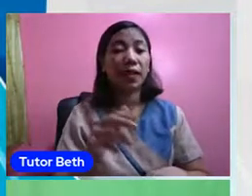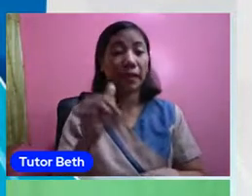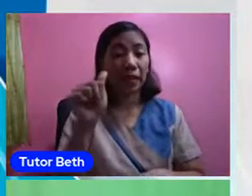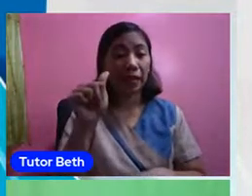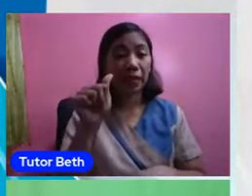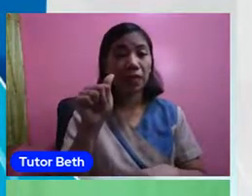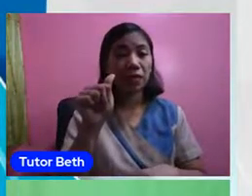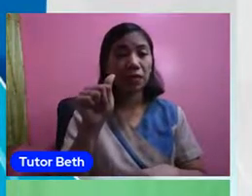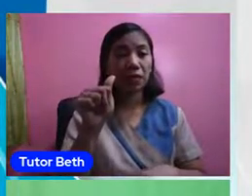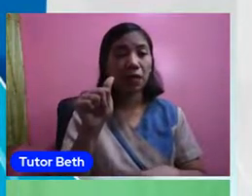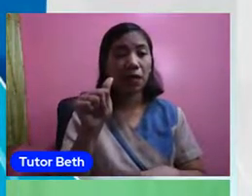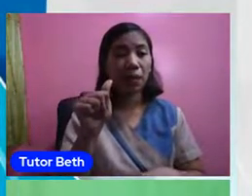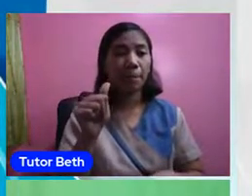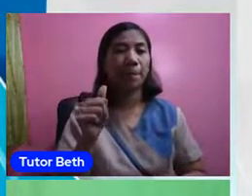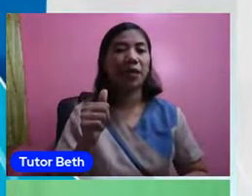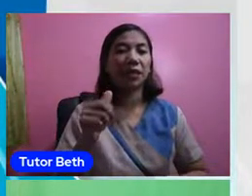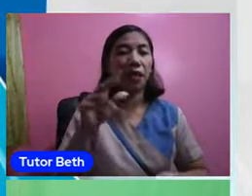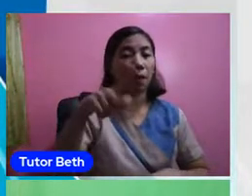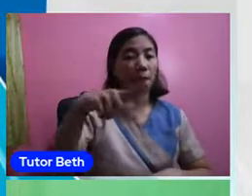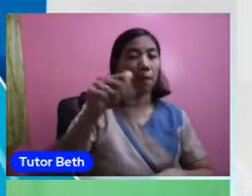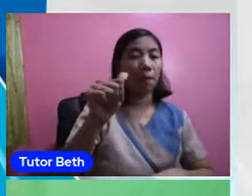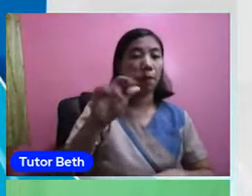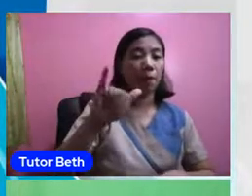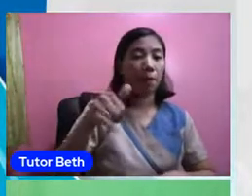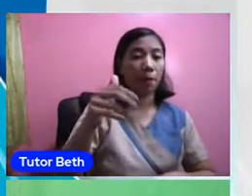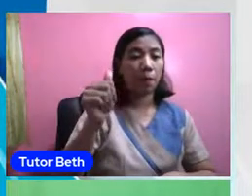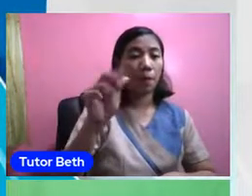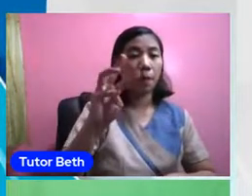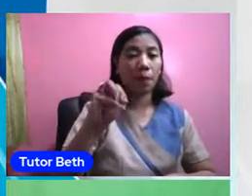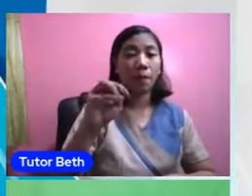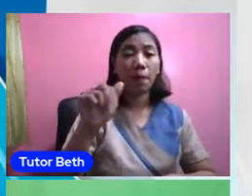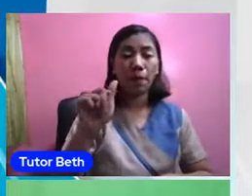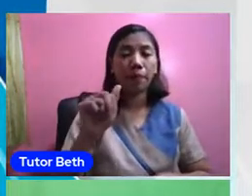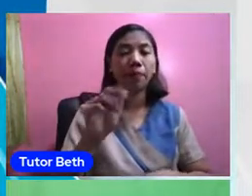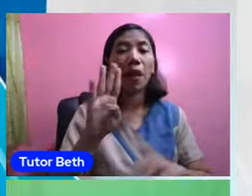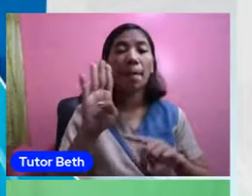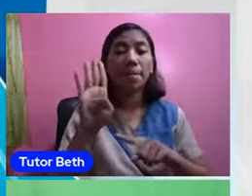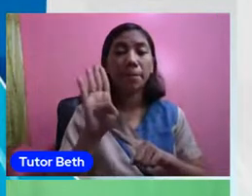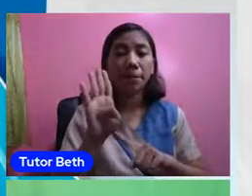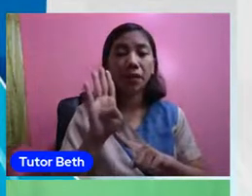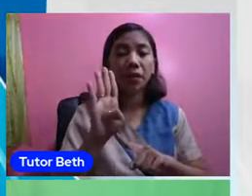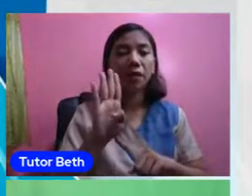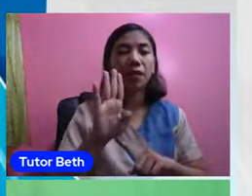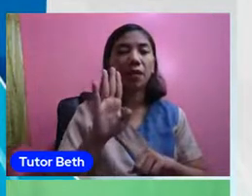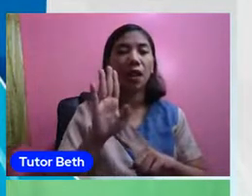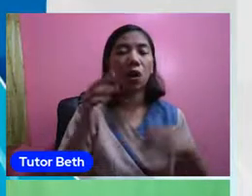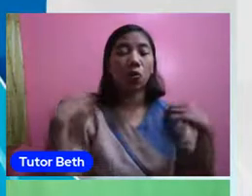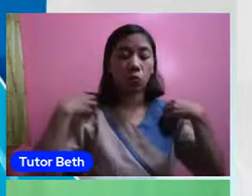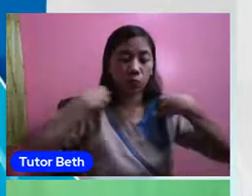Sa E. Okay. Para sa letter B, jacket.